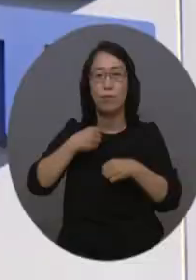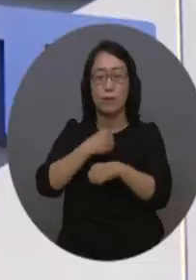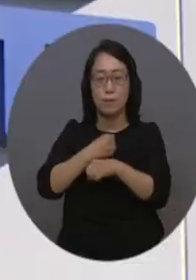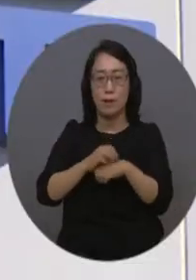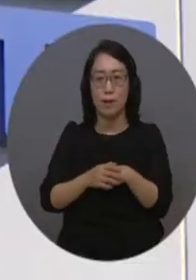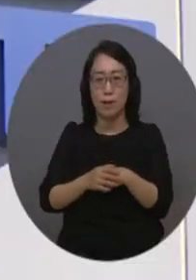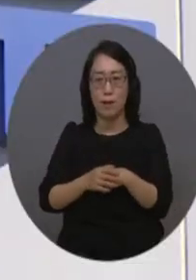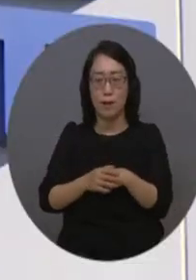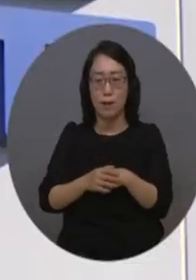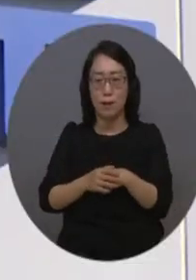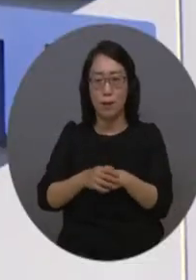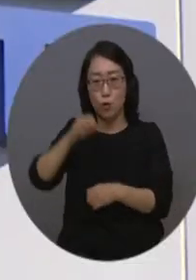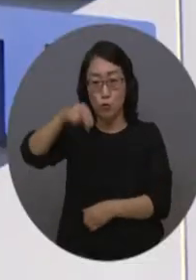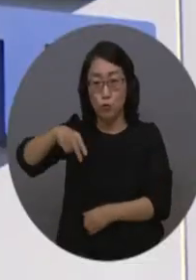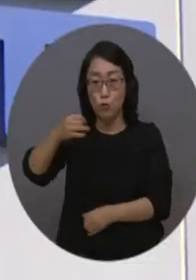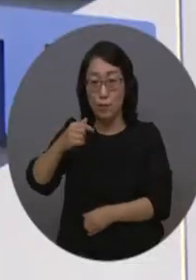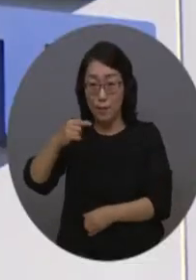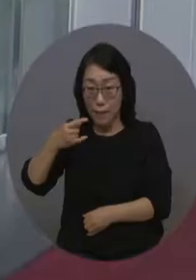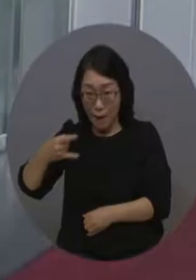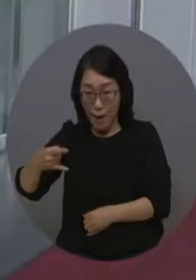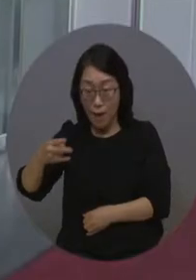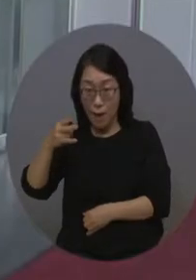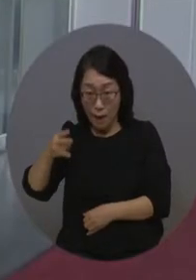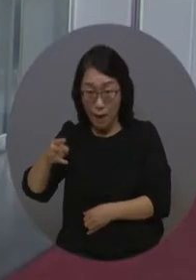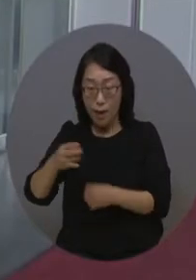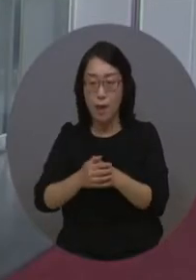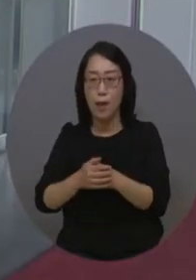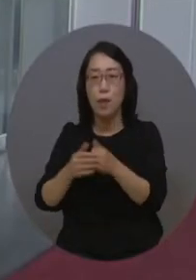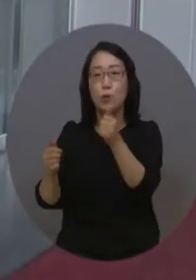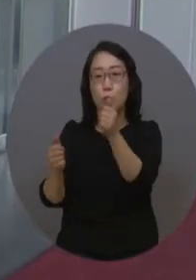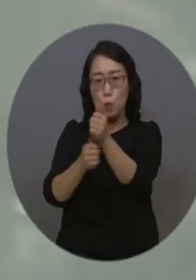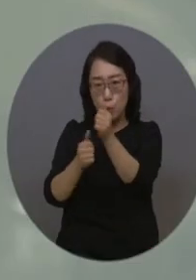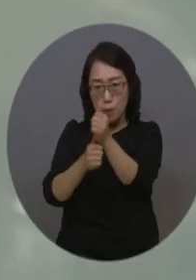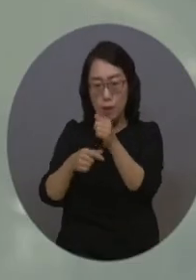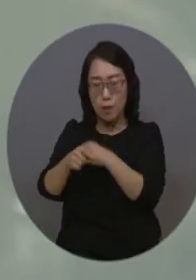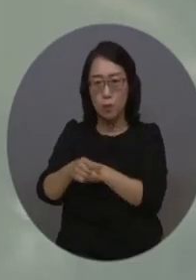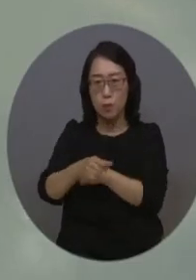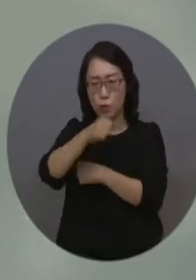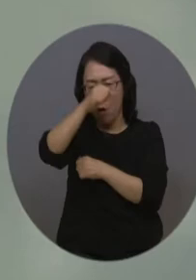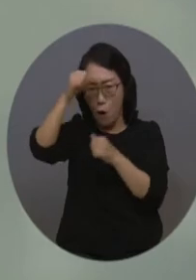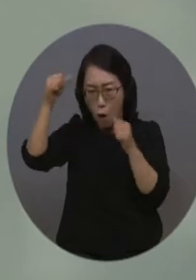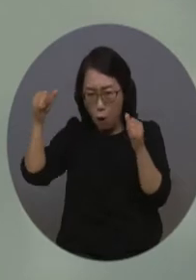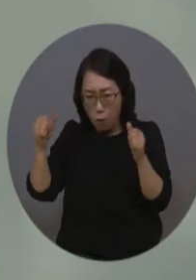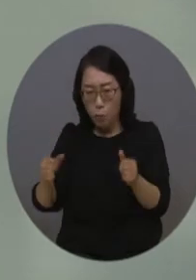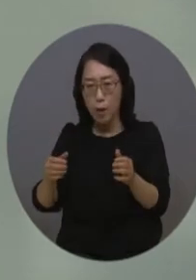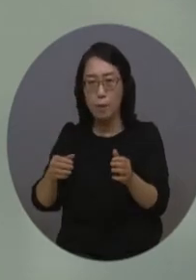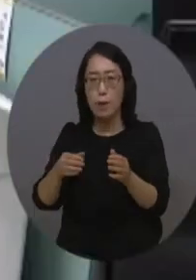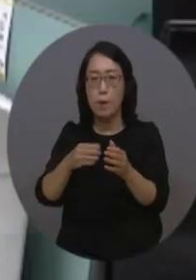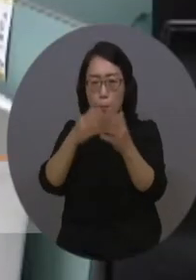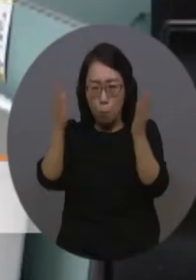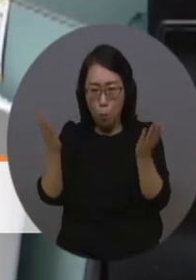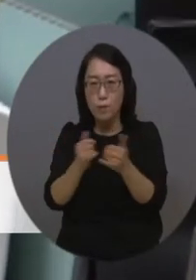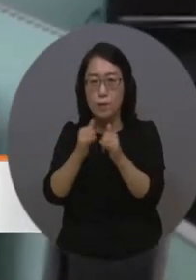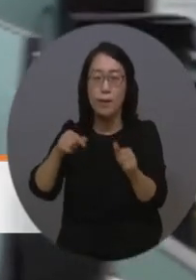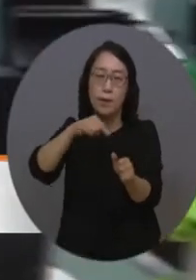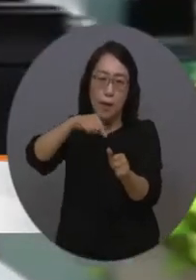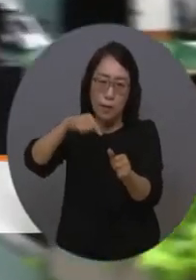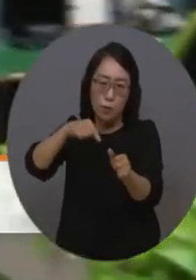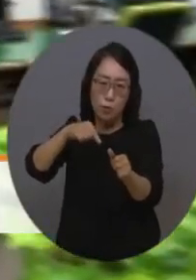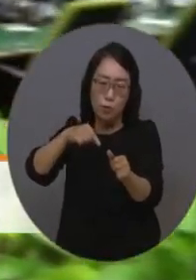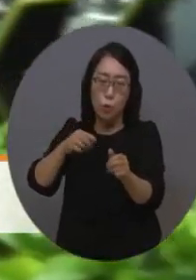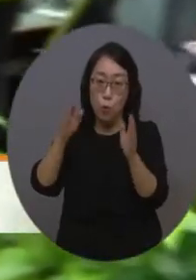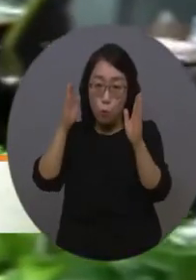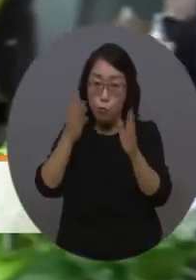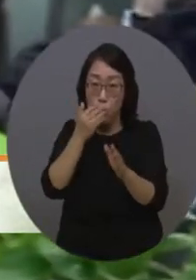세종청사에서 유은혜 부총리 주재로 회의를 열어 전국민 평생학습 체제 지원 방안을 발표했습니다. 국민들의 평생학습